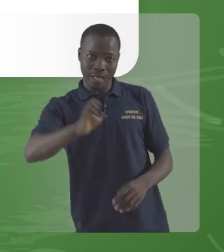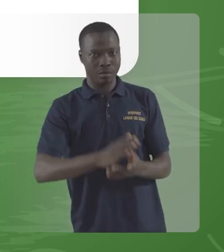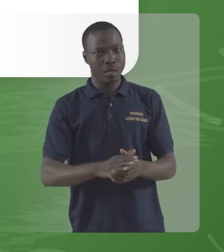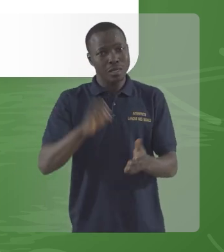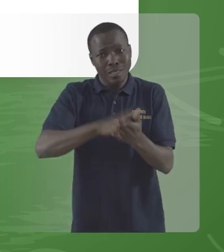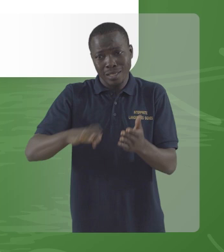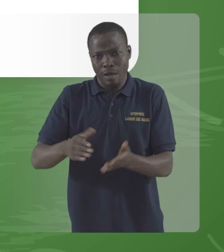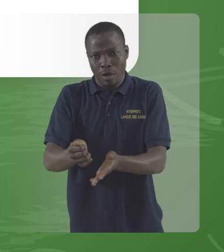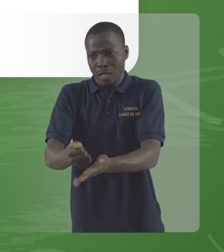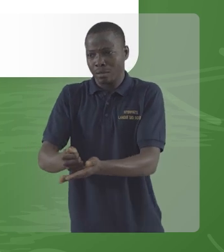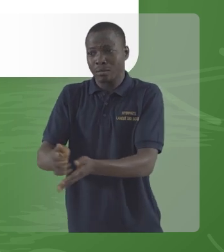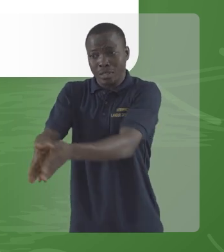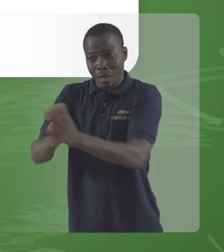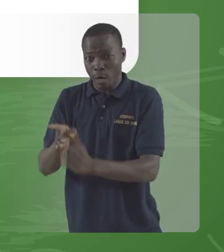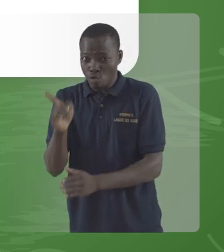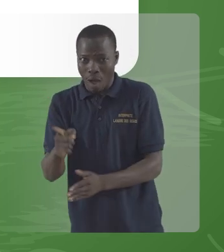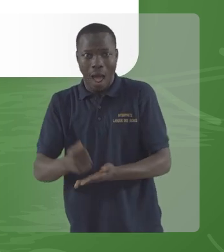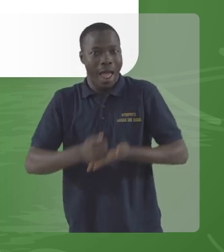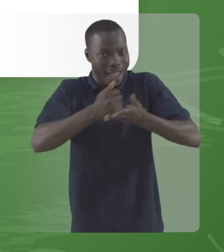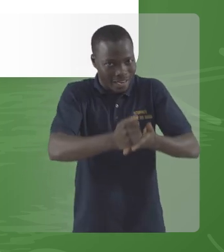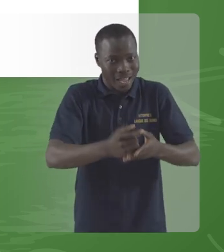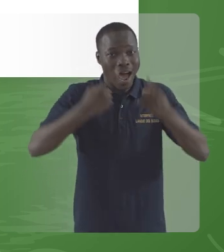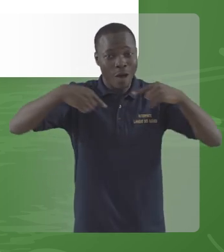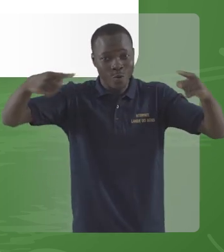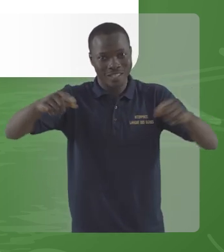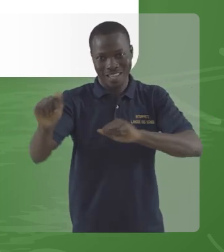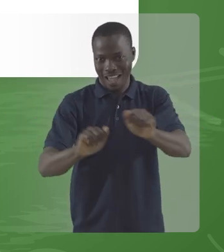de les aider à réussir cette activité.